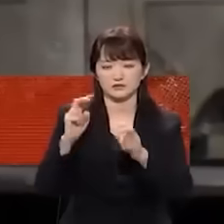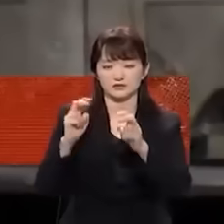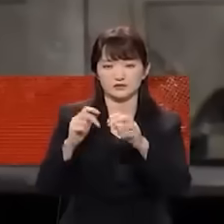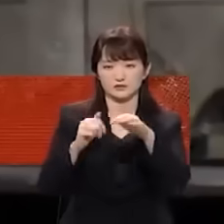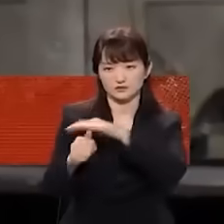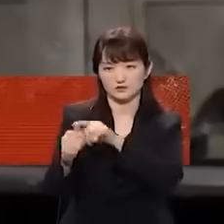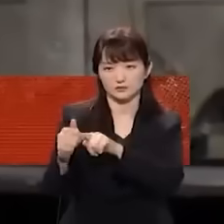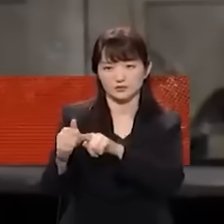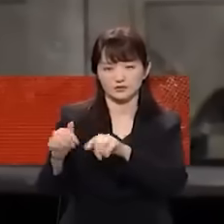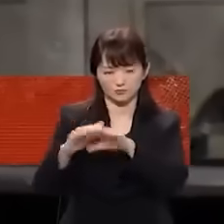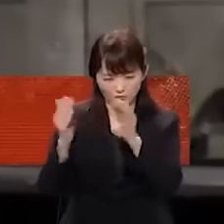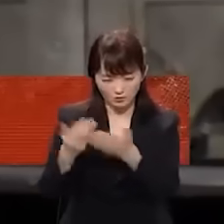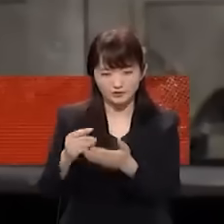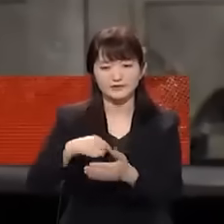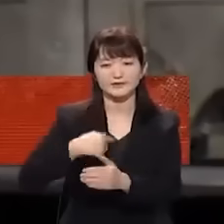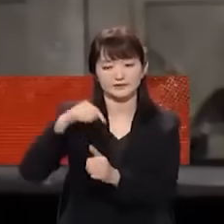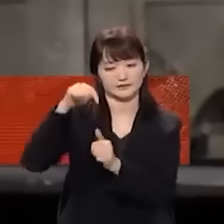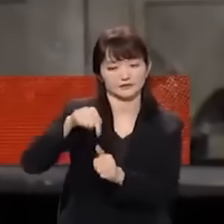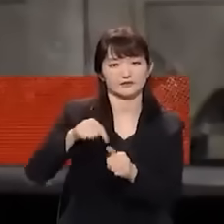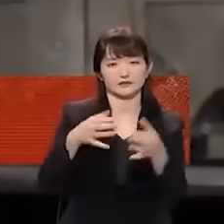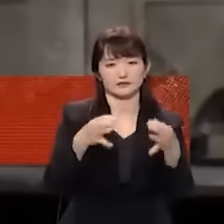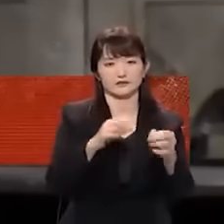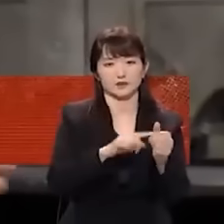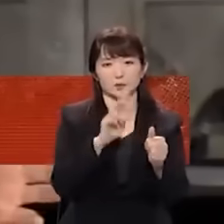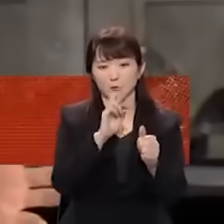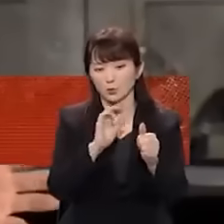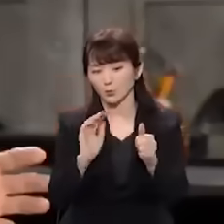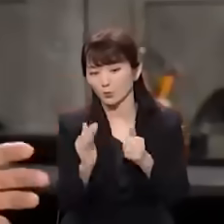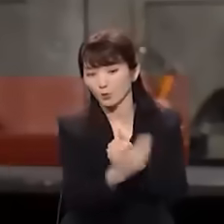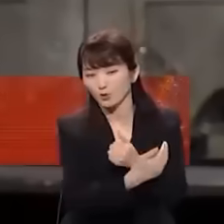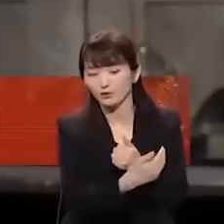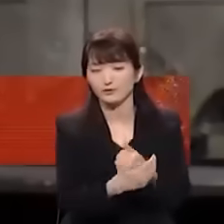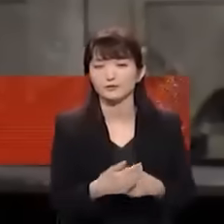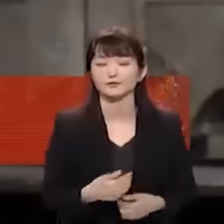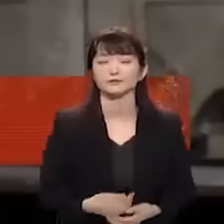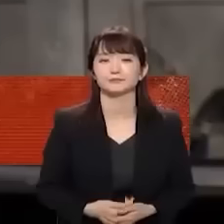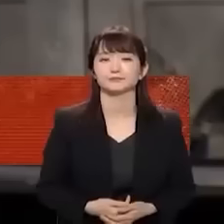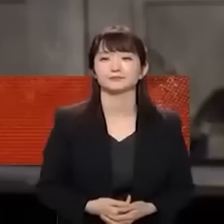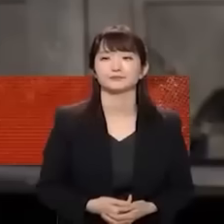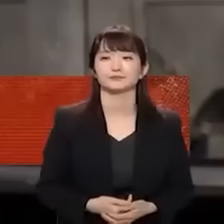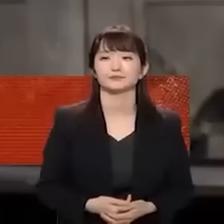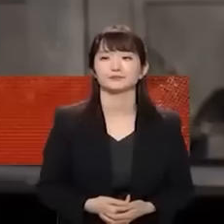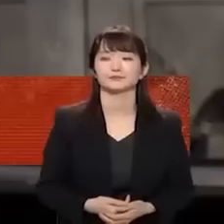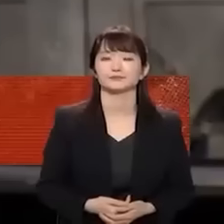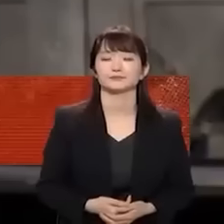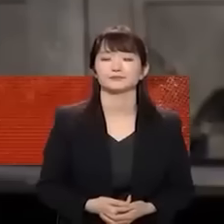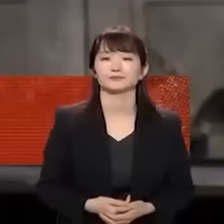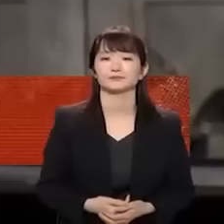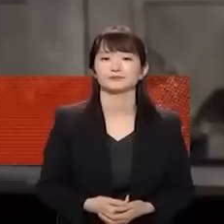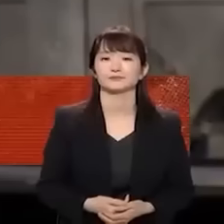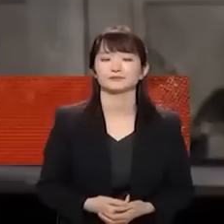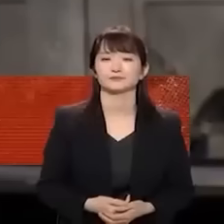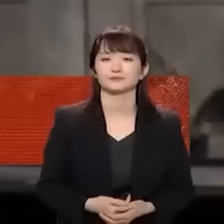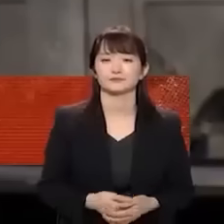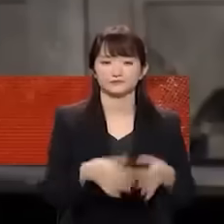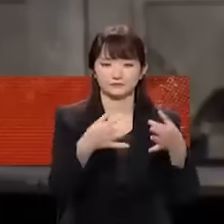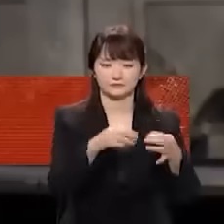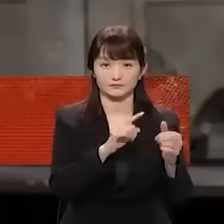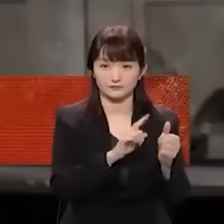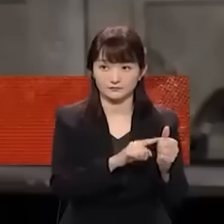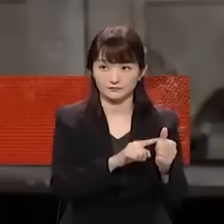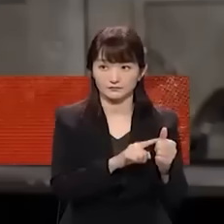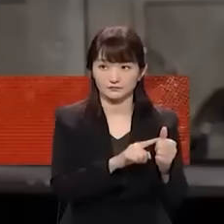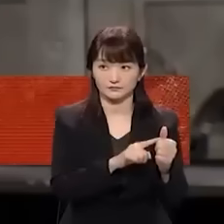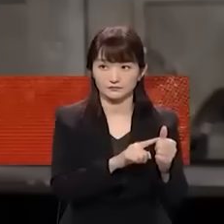지시했다라고 하면서이 김호중 씨를 완전히 옆으로 이렇게 빼버렸죠 그래서 어이 사건 당사자가 김호중 씨가